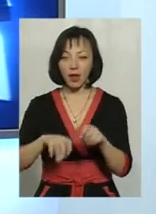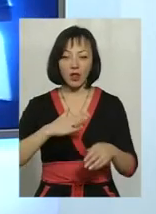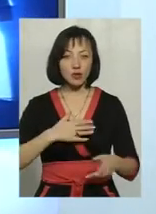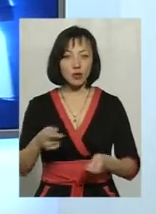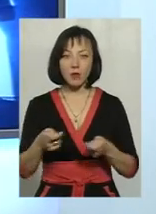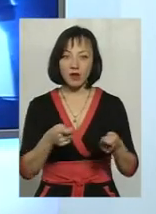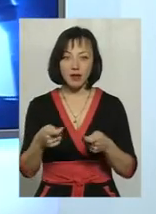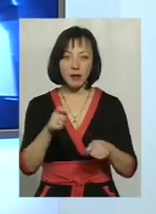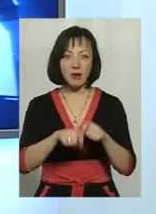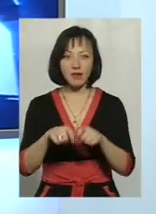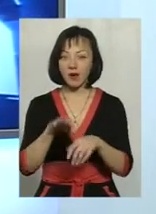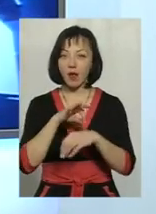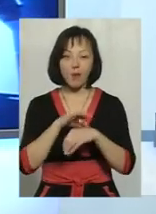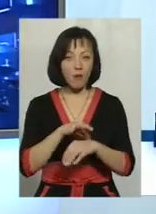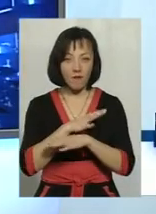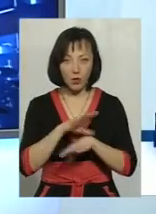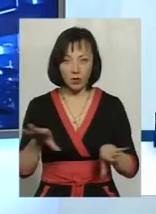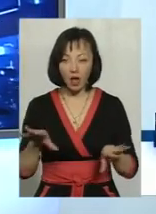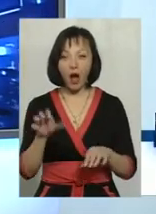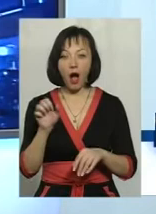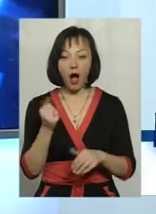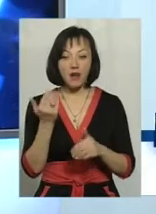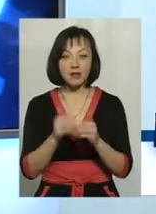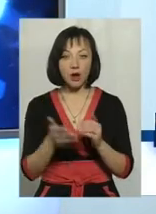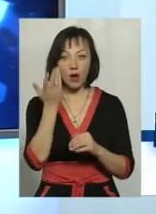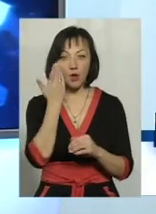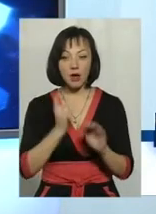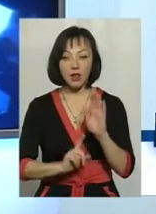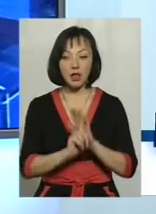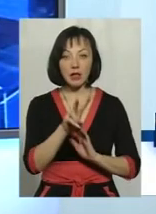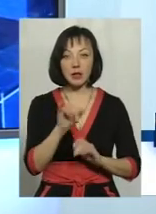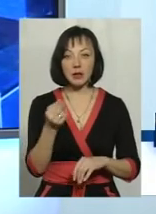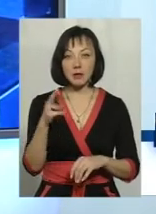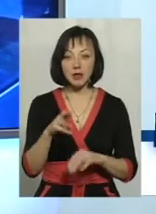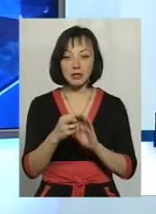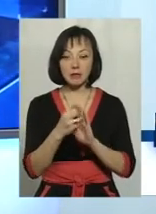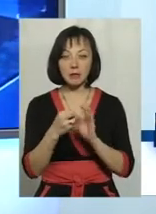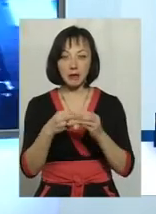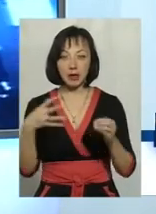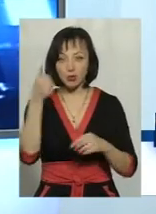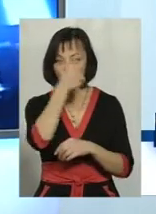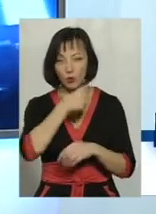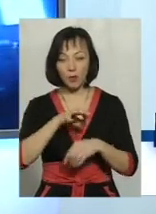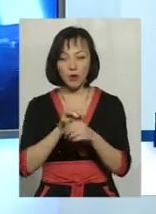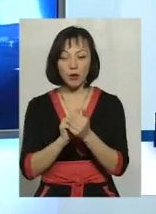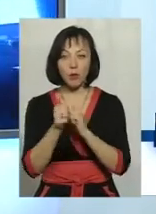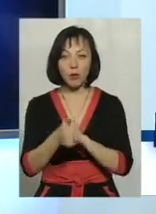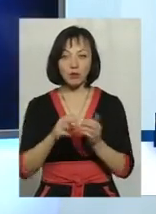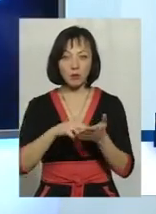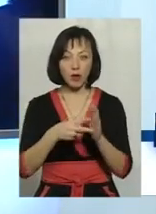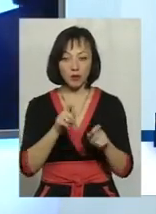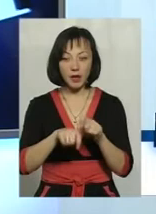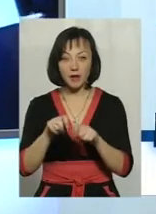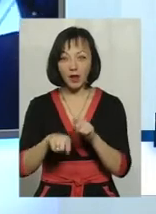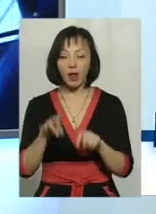чи позапланові не проводило. А вже коли з липня 2015 року ми проводили позапланові перевірки.